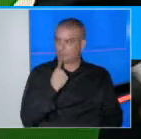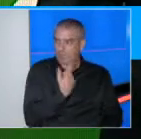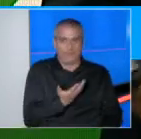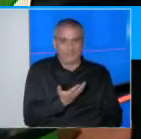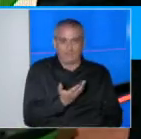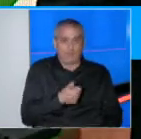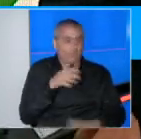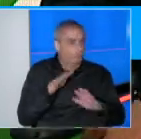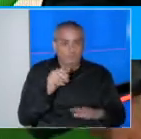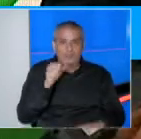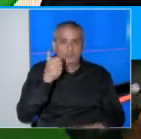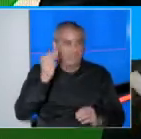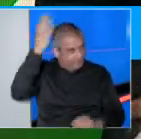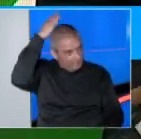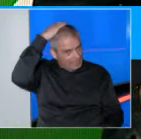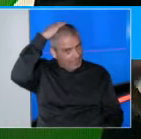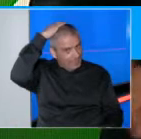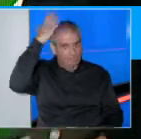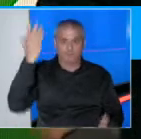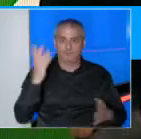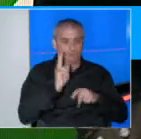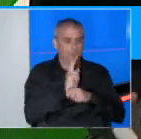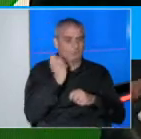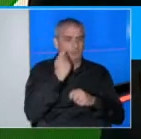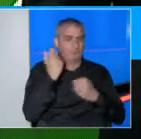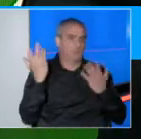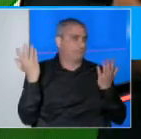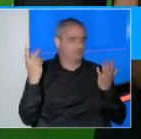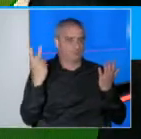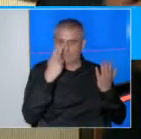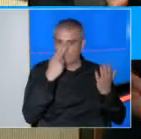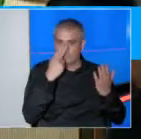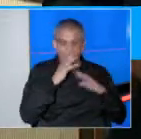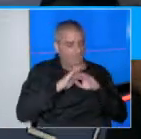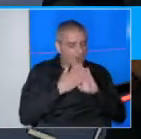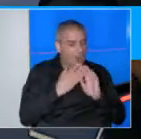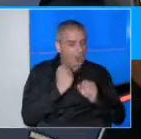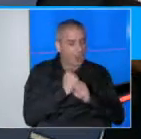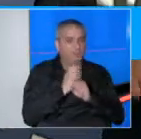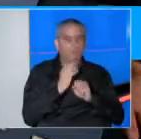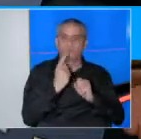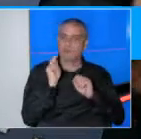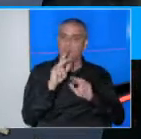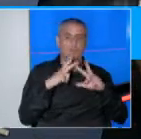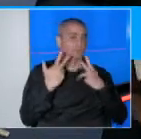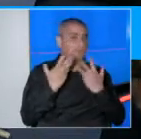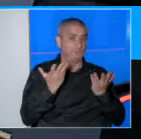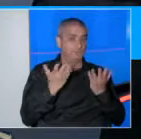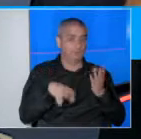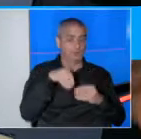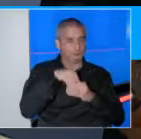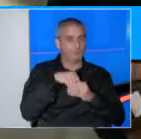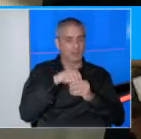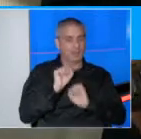לומר, ראש ממשלה ראשון עם כיפה, חובש כיפה, שומר שבת. זה מנסים הכל לעשות כדי לבוא לציבור, זה שבחר